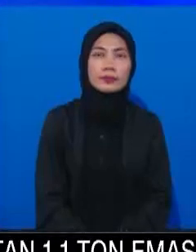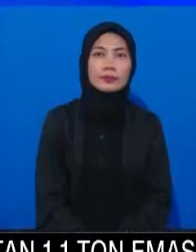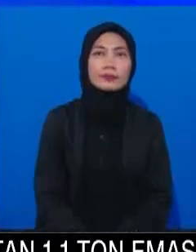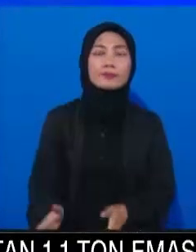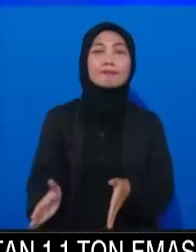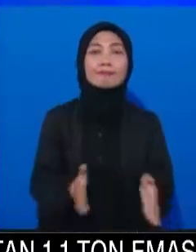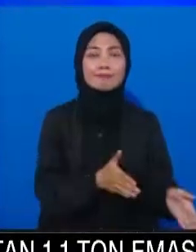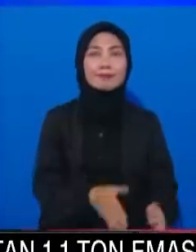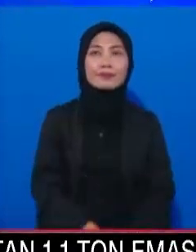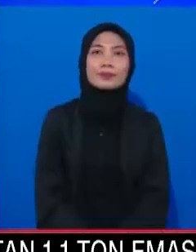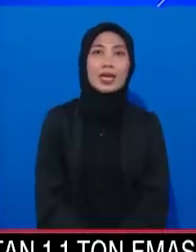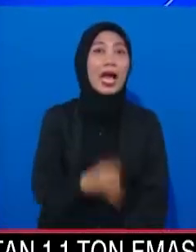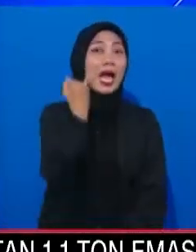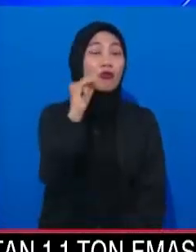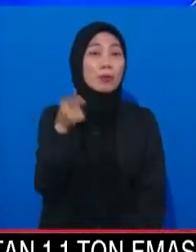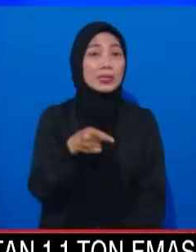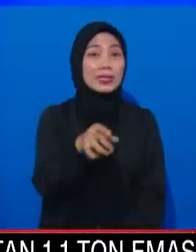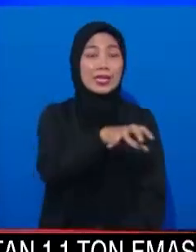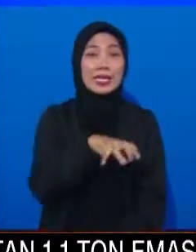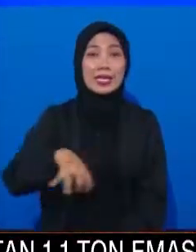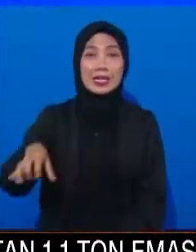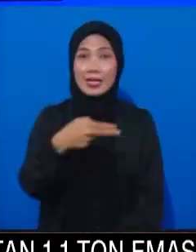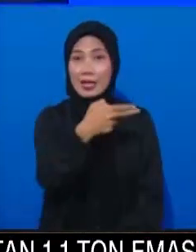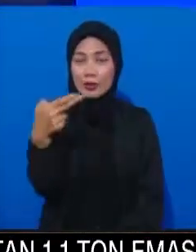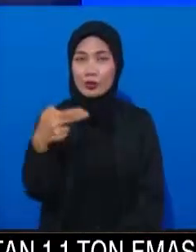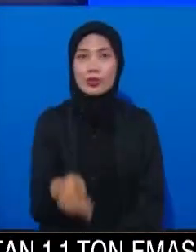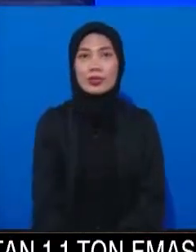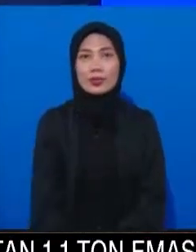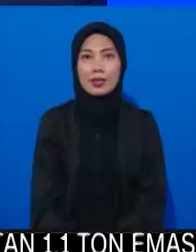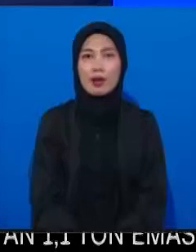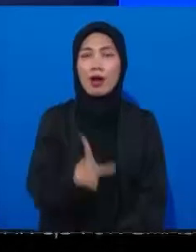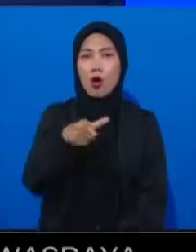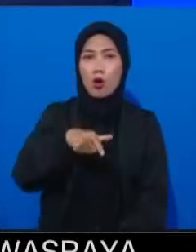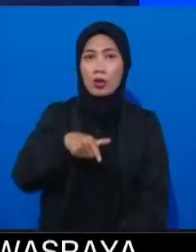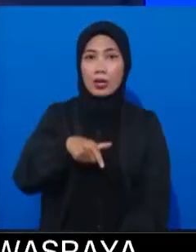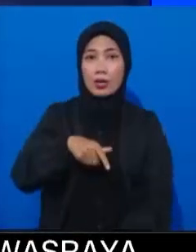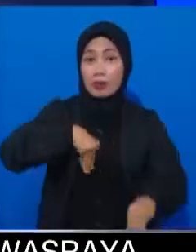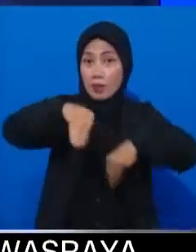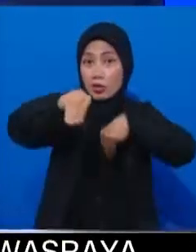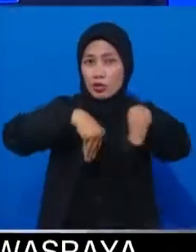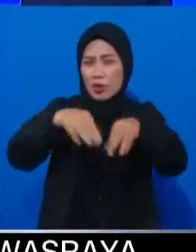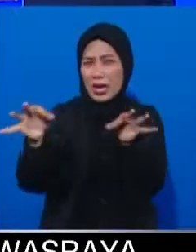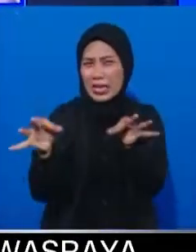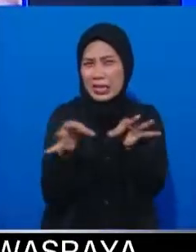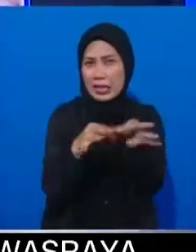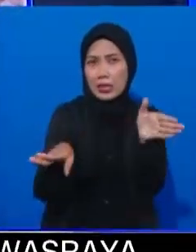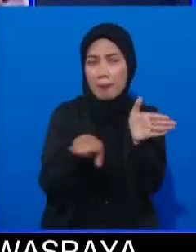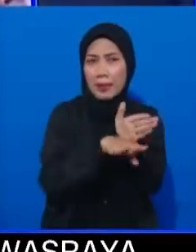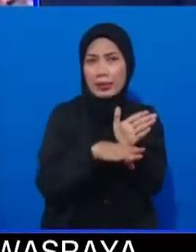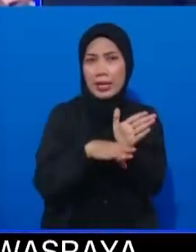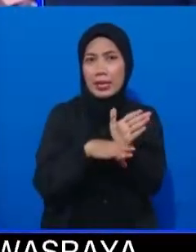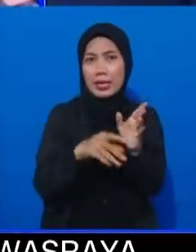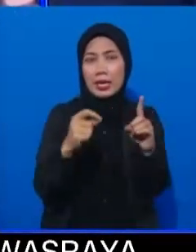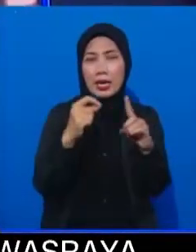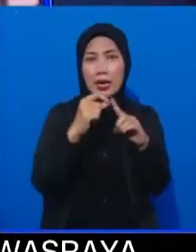Kita ke informasi dari sejumlah daerah di tanah air. Tertipan para pedagang kaki lima di sepanjang kawasan pantai Padang berlangsung ricu. Sejumlah